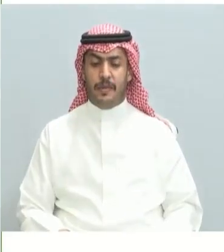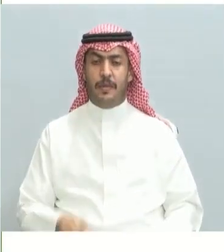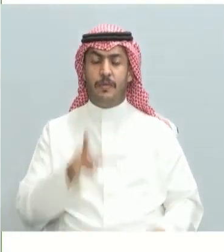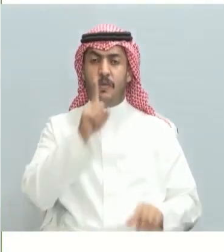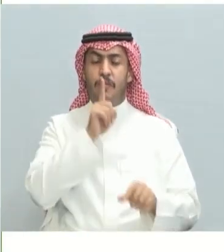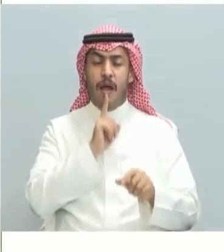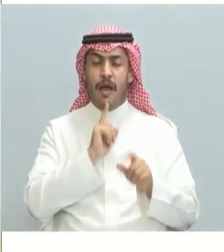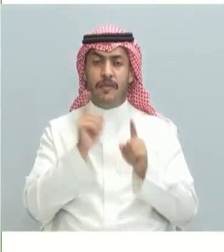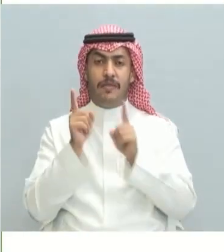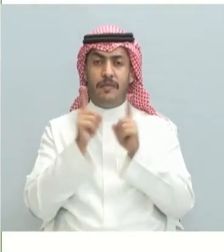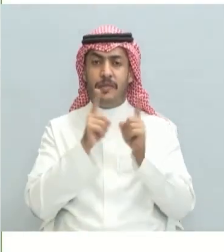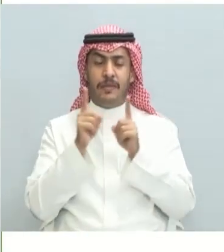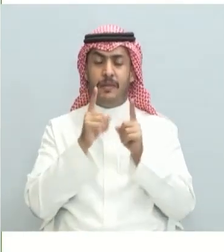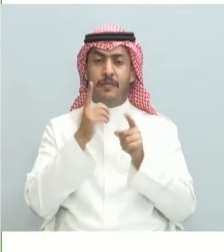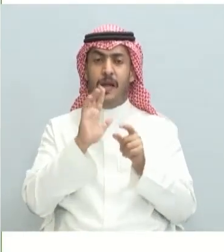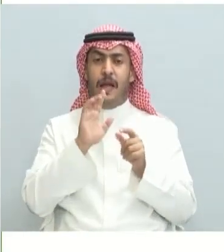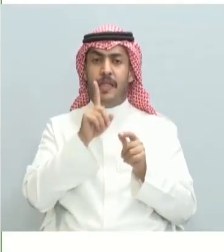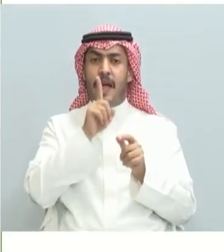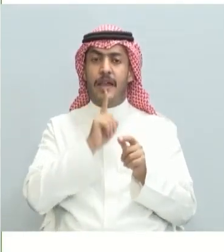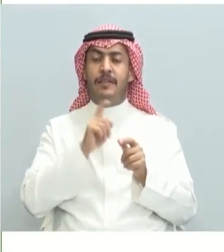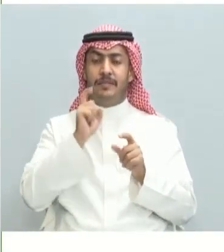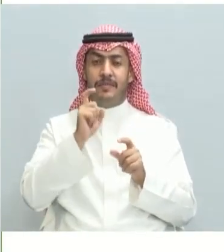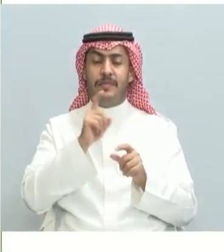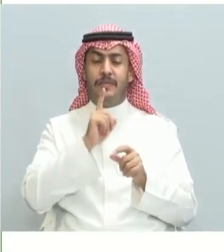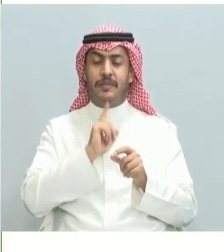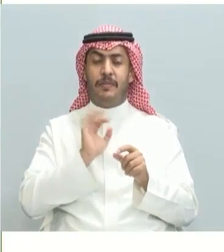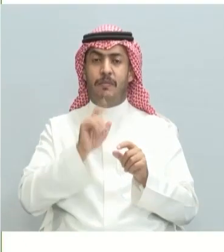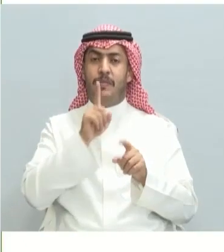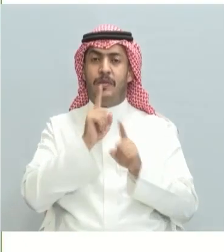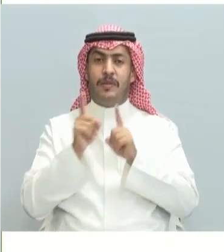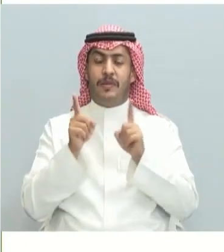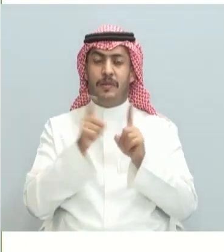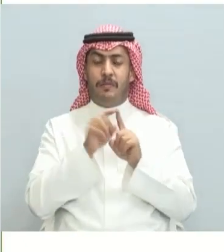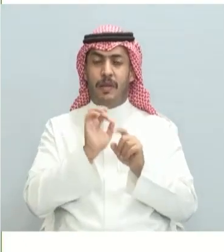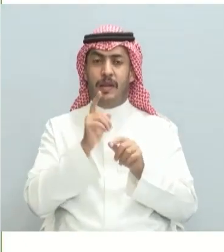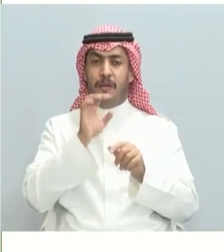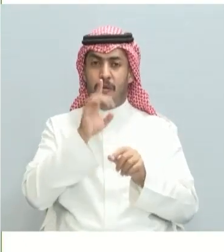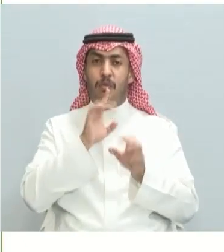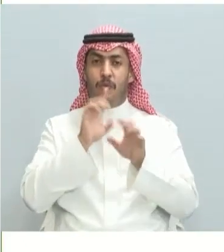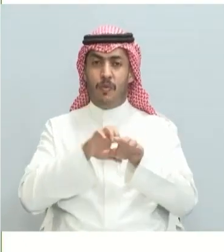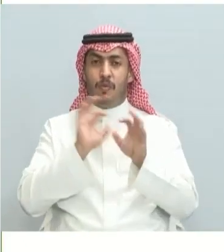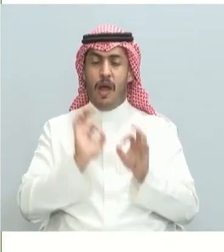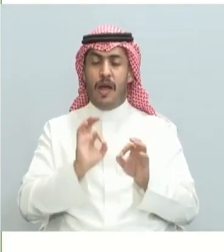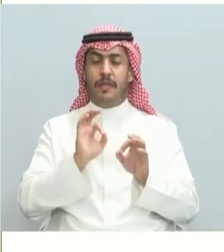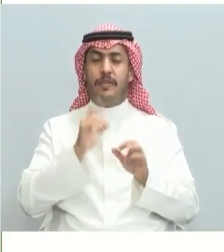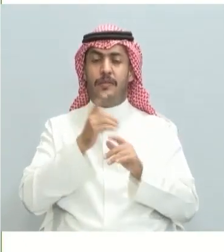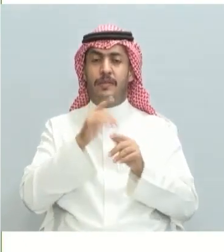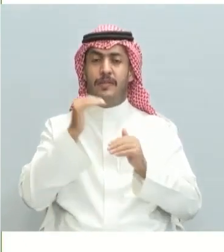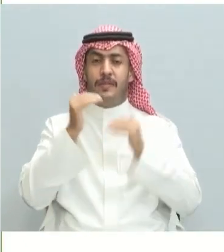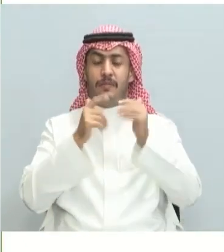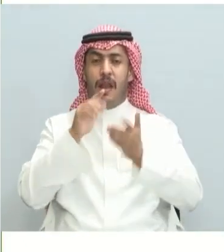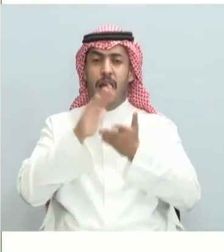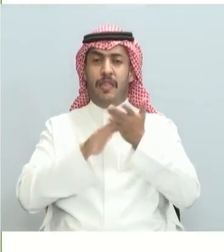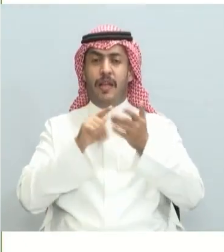الزمنيه حتى تاريخ الاستحقاق وهي مده الاستحقاق بناء على درجه